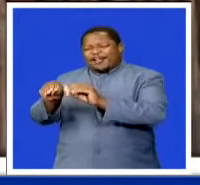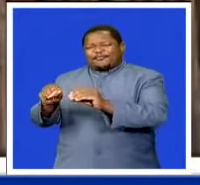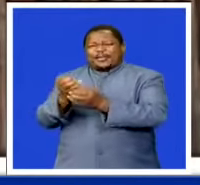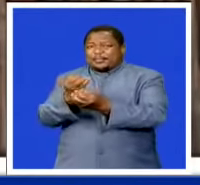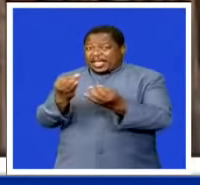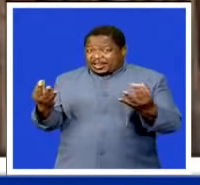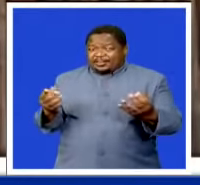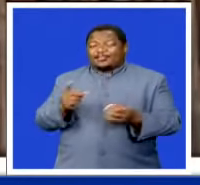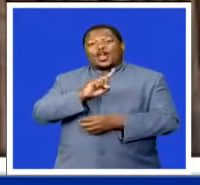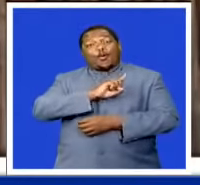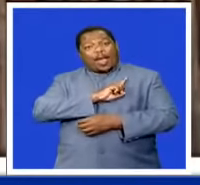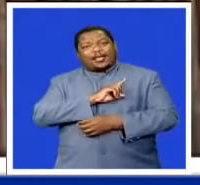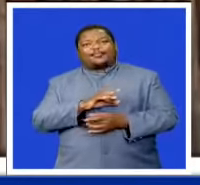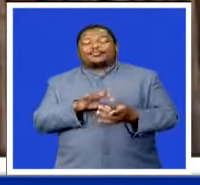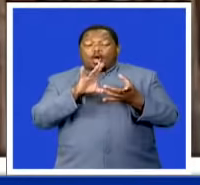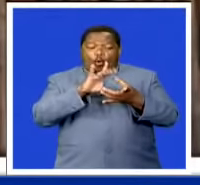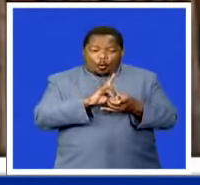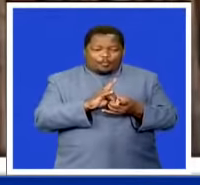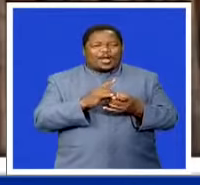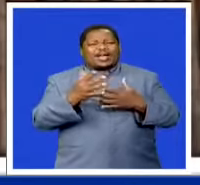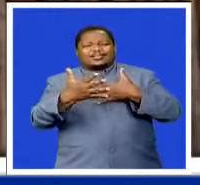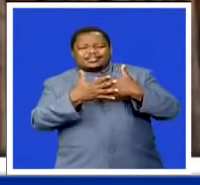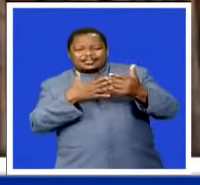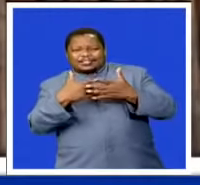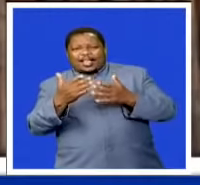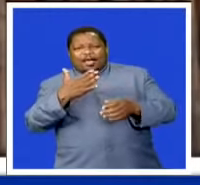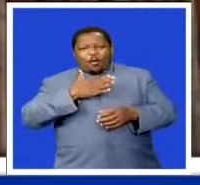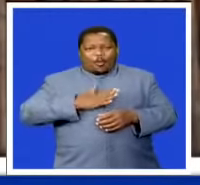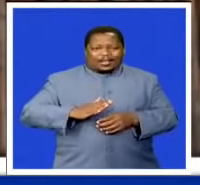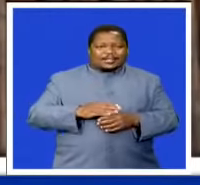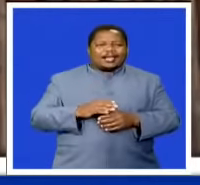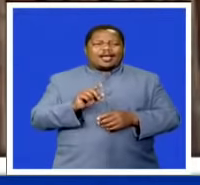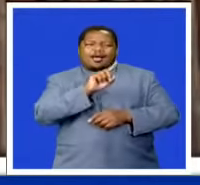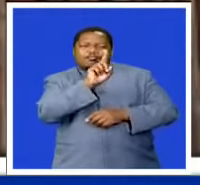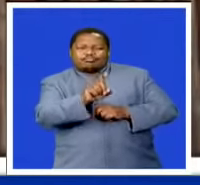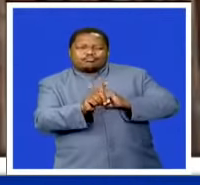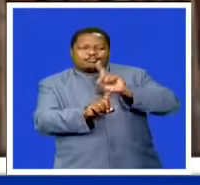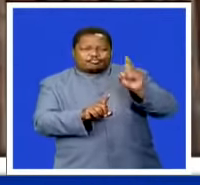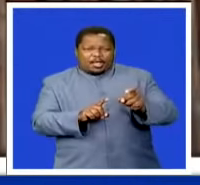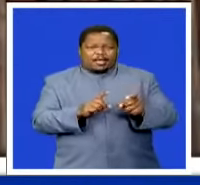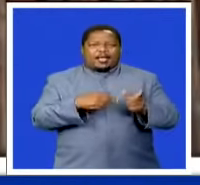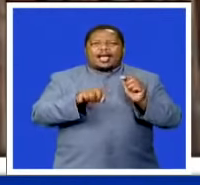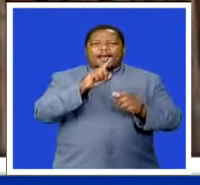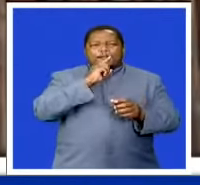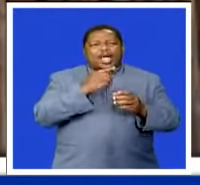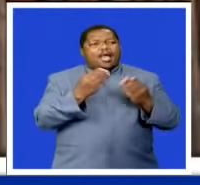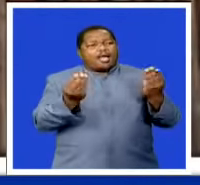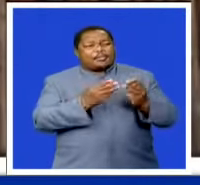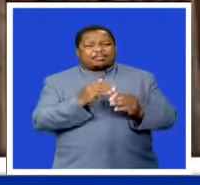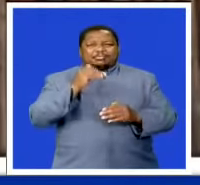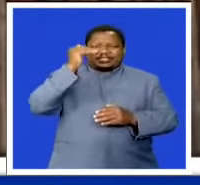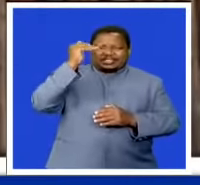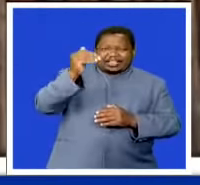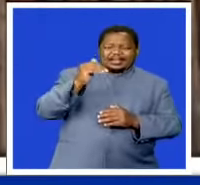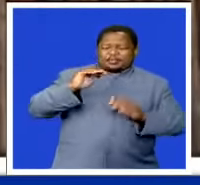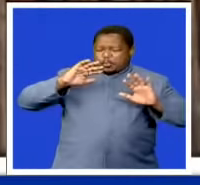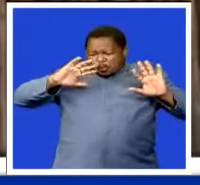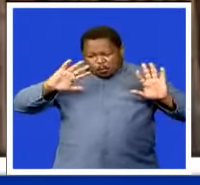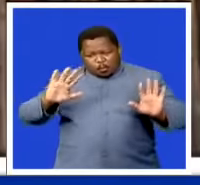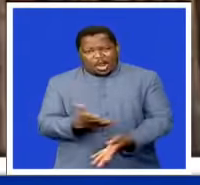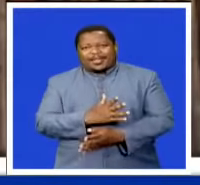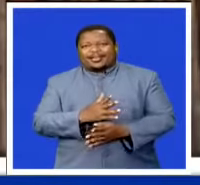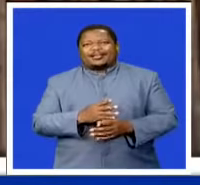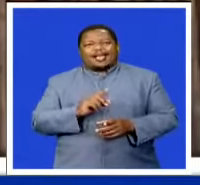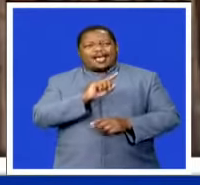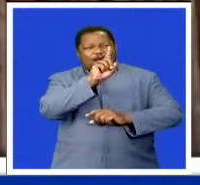ngetintfo letithite but abakhone ukukhuluma ngako ekhaya so le club ibese seyiba iplatform yekuthi